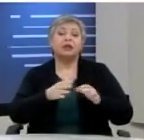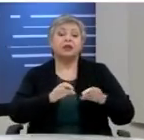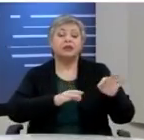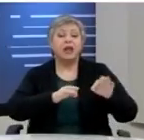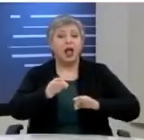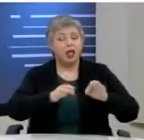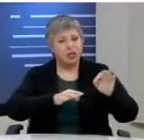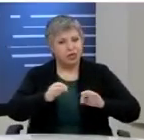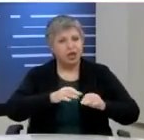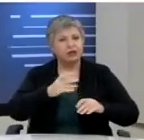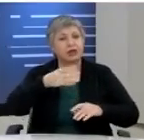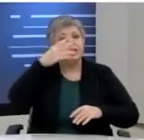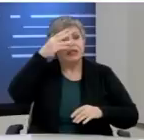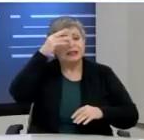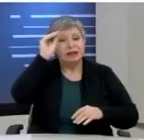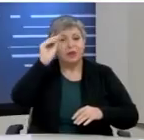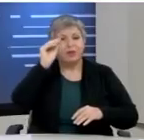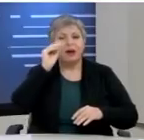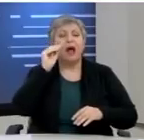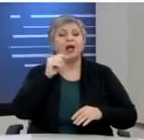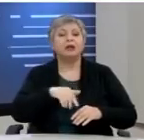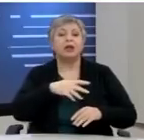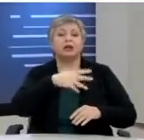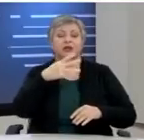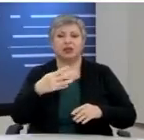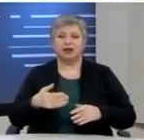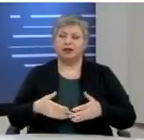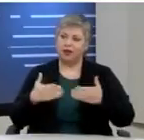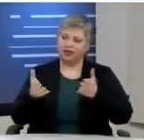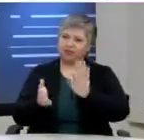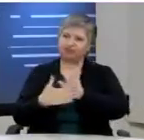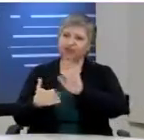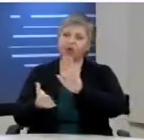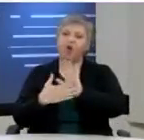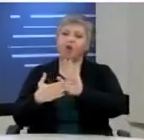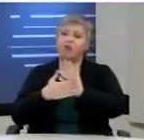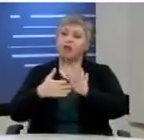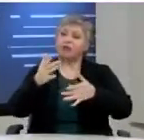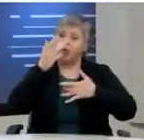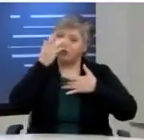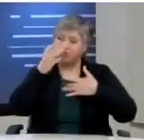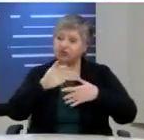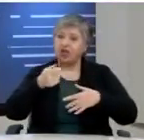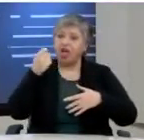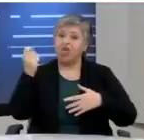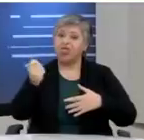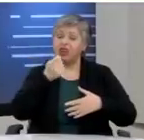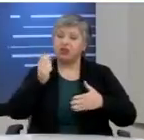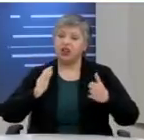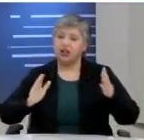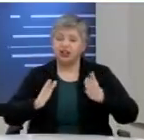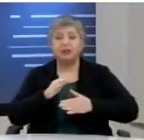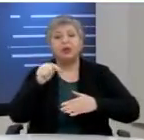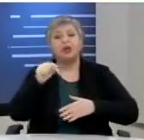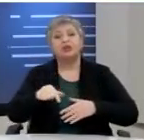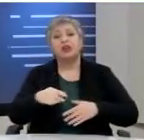την προοδευτικότητά σας, να χαρώ την εθνική σας ευθύνη, να χαρώ τη συνείδησή σας και την εθνική σας στάση σε ένα τόσο